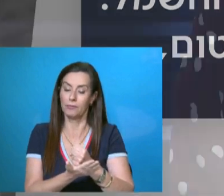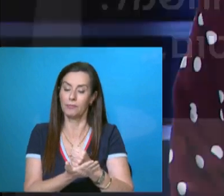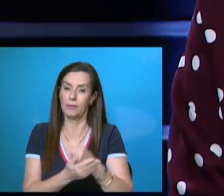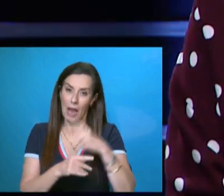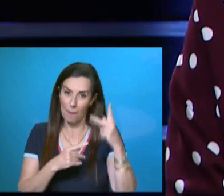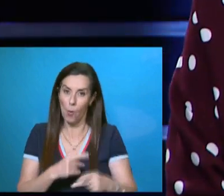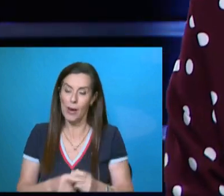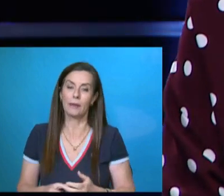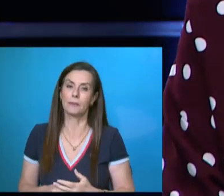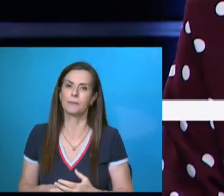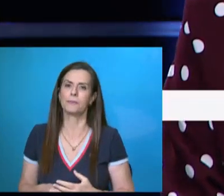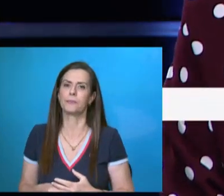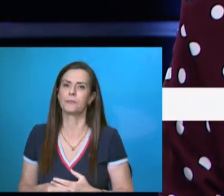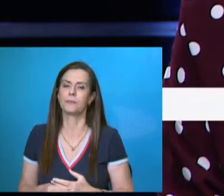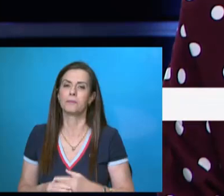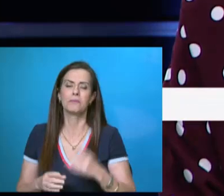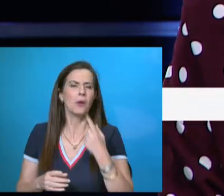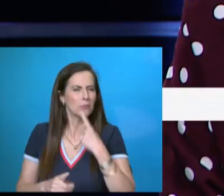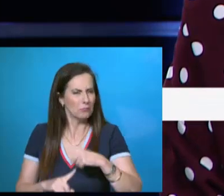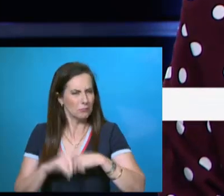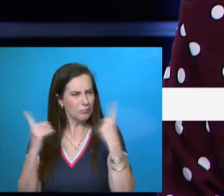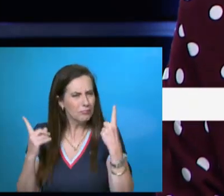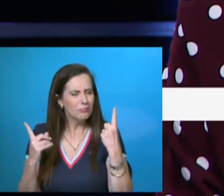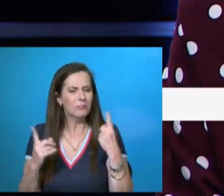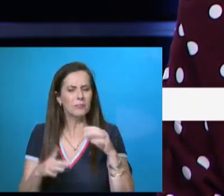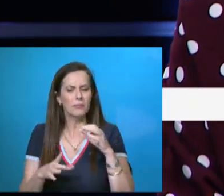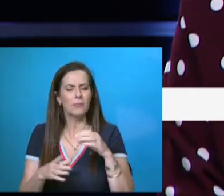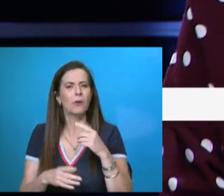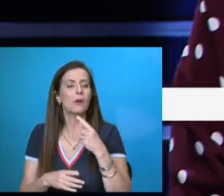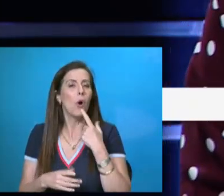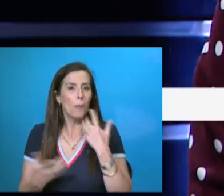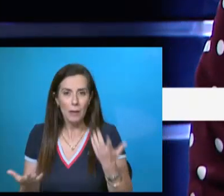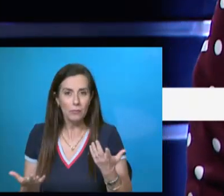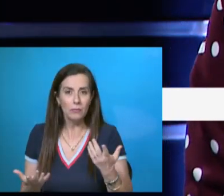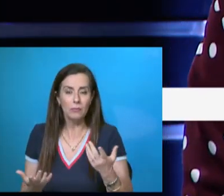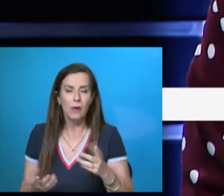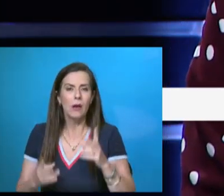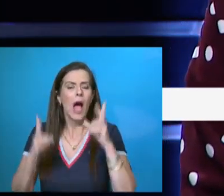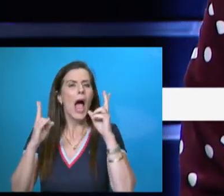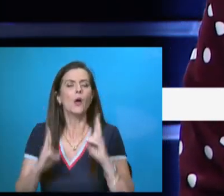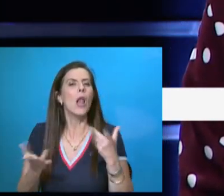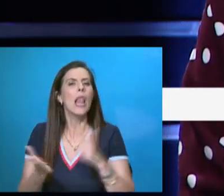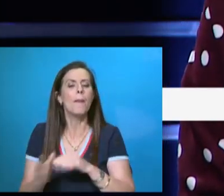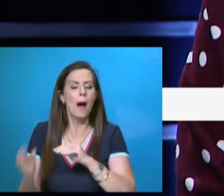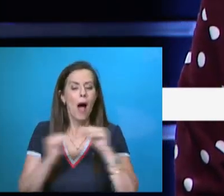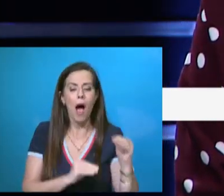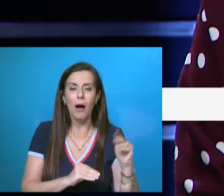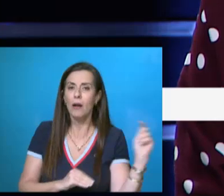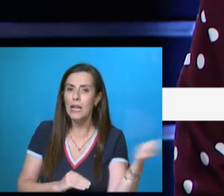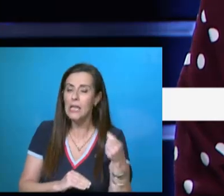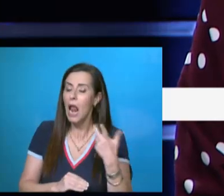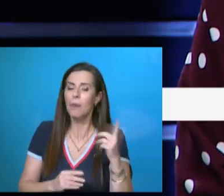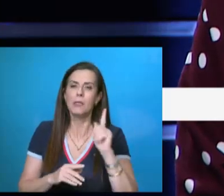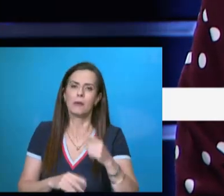הזה. גרסה אחרת של גורמים במשרד ראש הממשלה טוענת כי העיכוב במעבר נעוץ בהתאמות ביטחוניות ואחרות